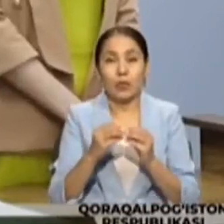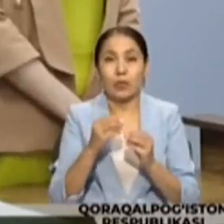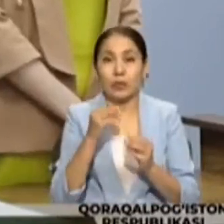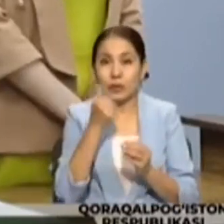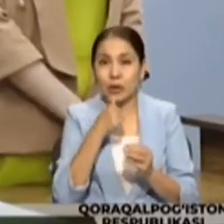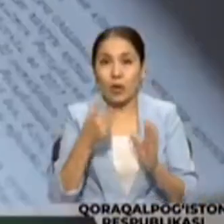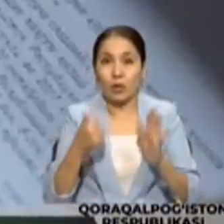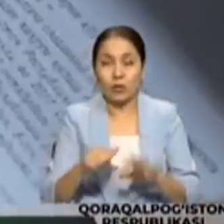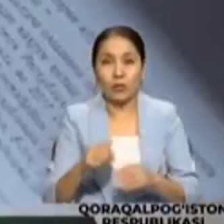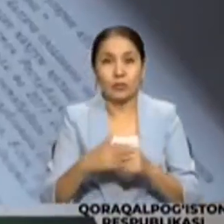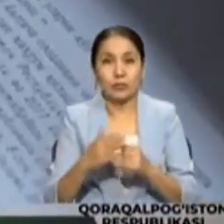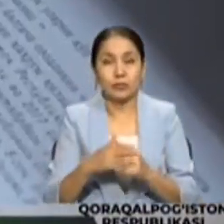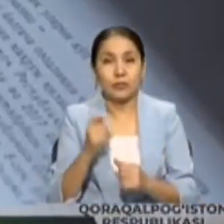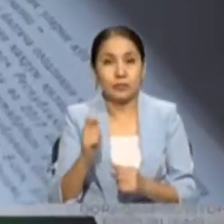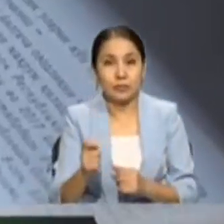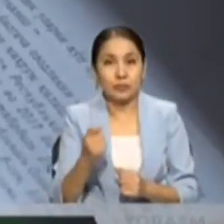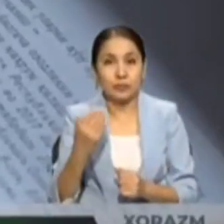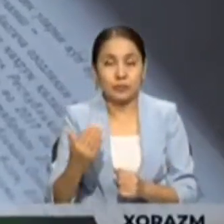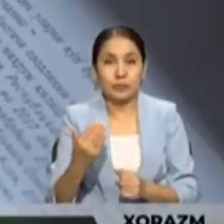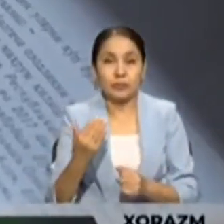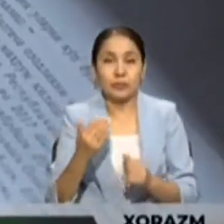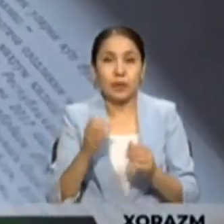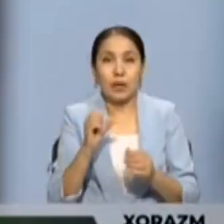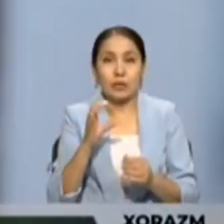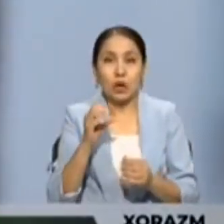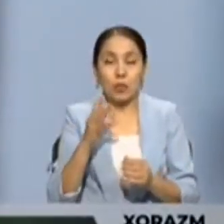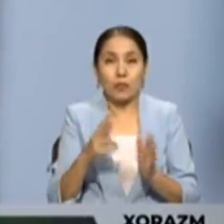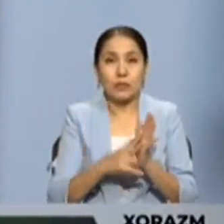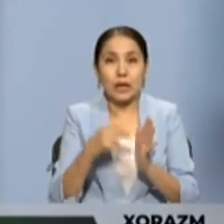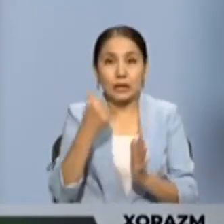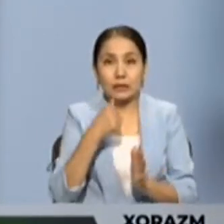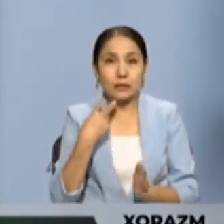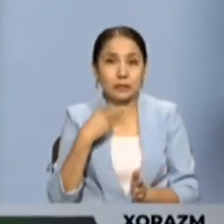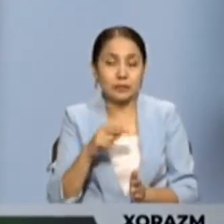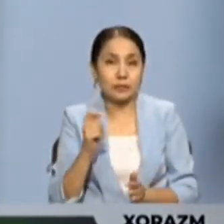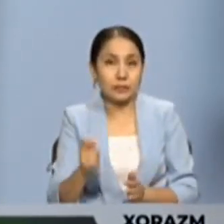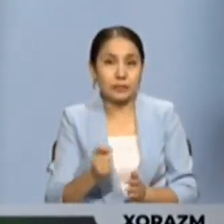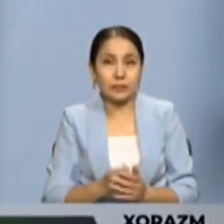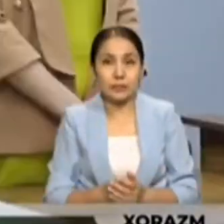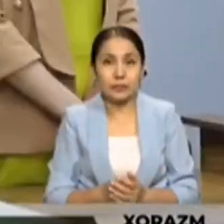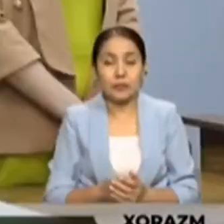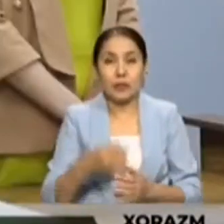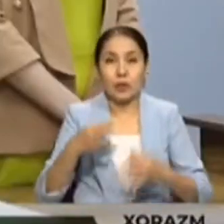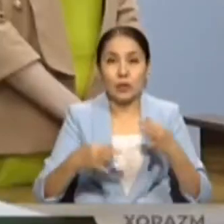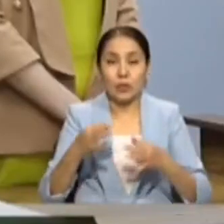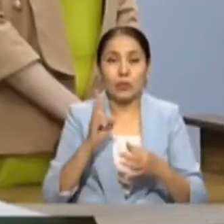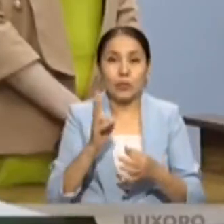jazosi tayinlansin. Assalomu uzr kesib o'tash uchun 8 yil muddatga ozodlikdan mahrum qilish jazosi tayinlansin. Hukmdan norozi tarafdan apellyatsiya shikoyat qilish hukm